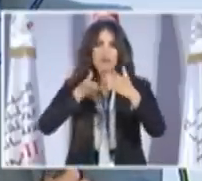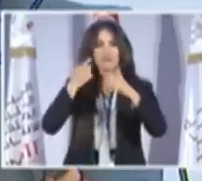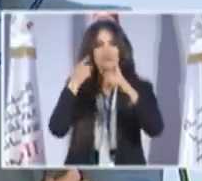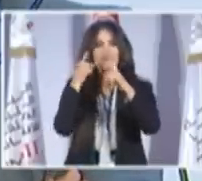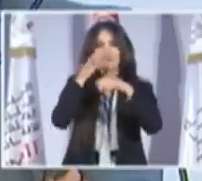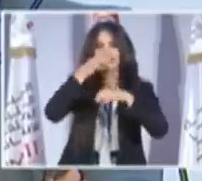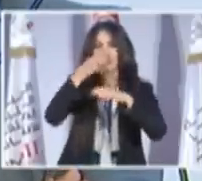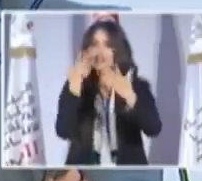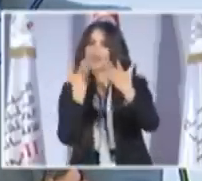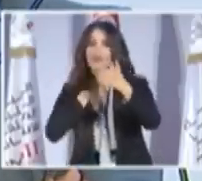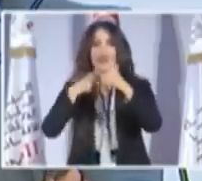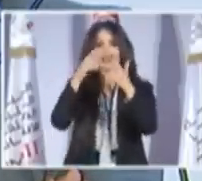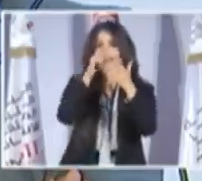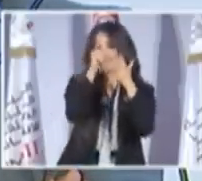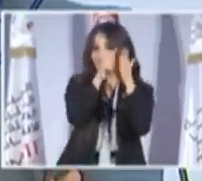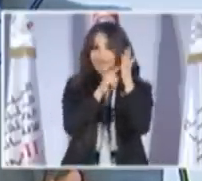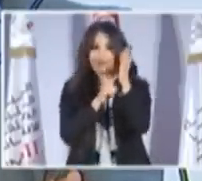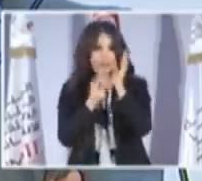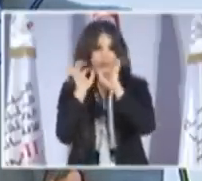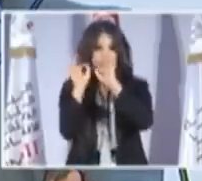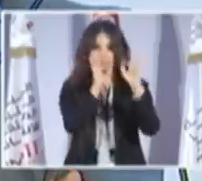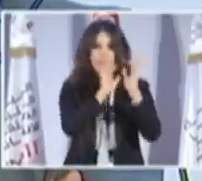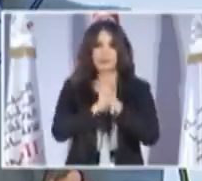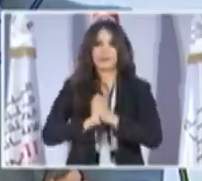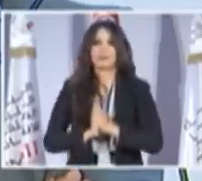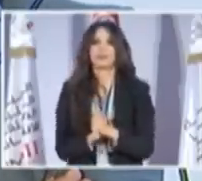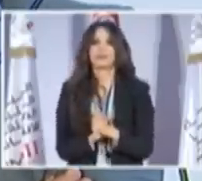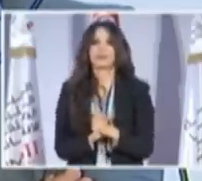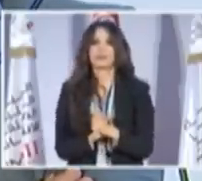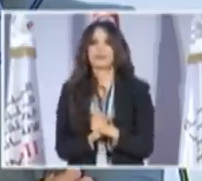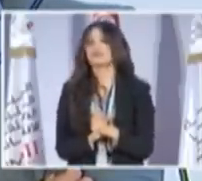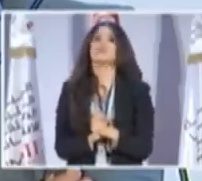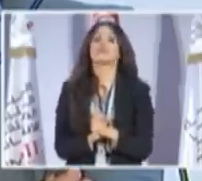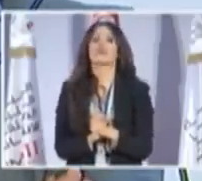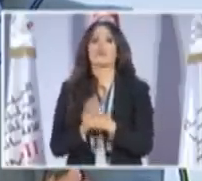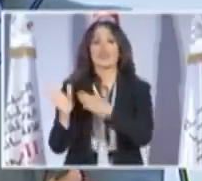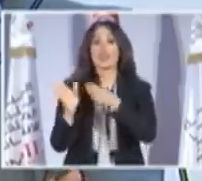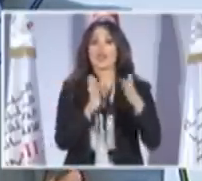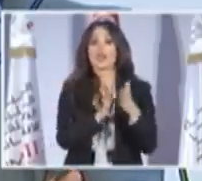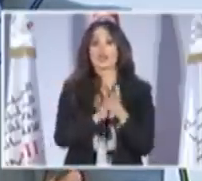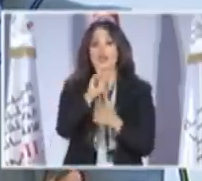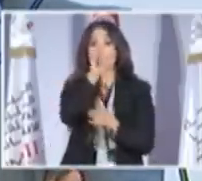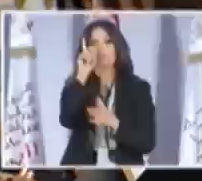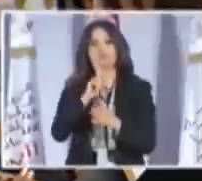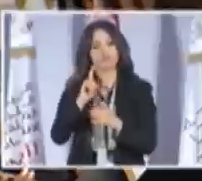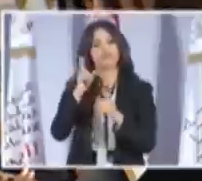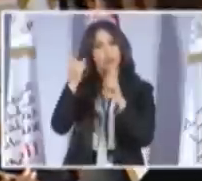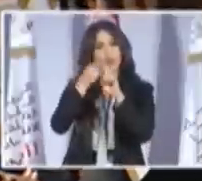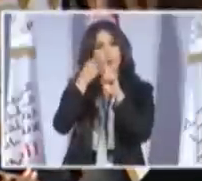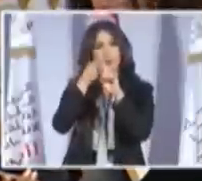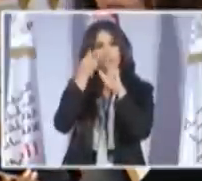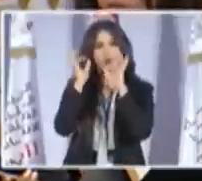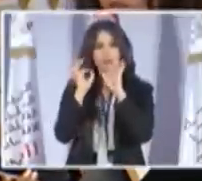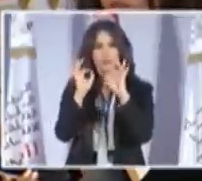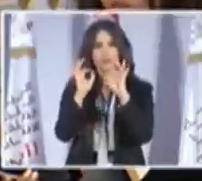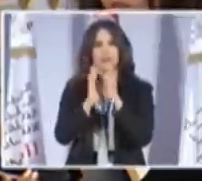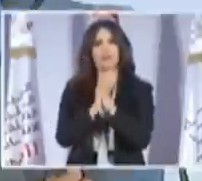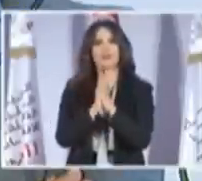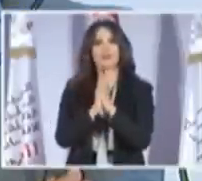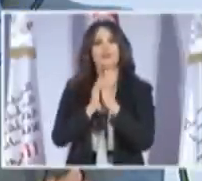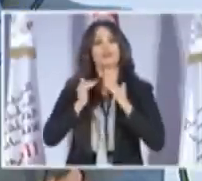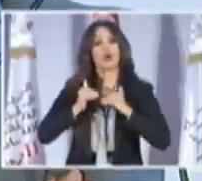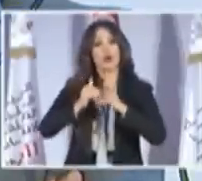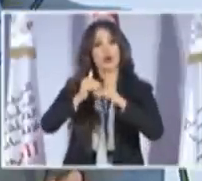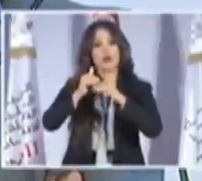الحقيقه غير وارده الا وقوع اما سؤالك هو سؤال دقيق مساله المرجعيه القانونيه